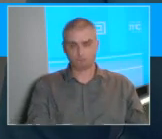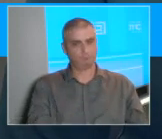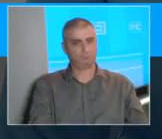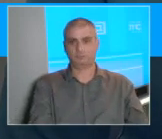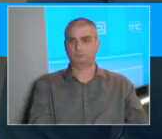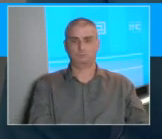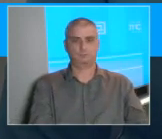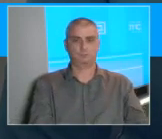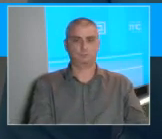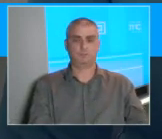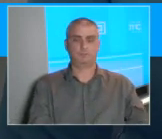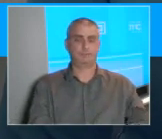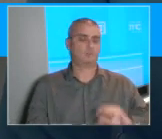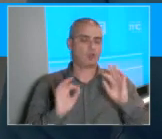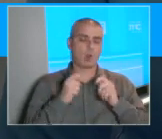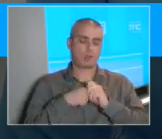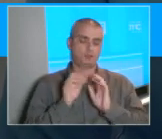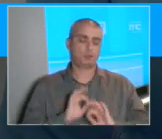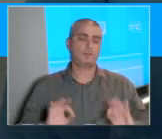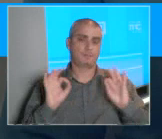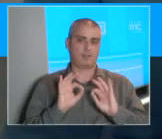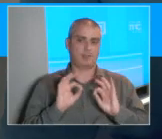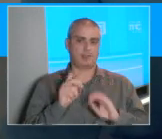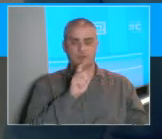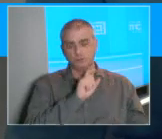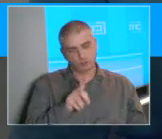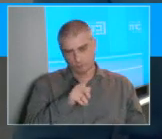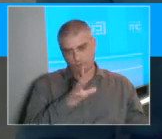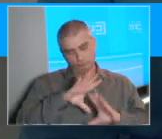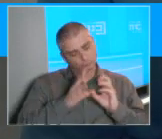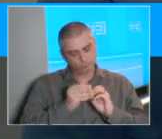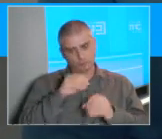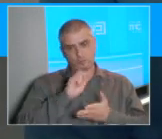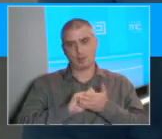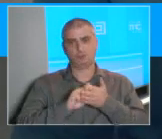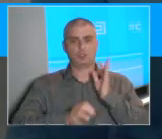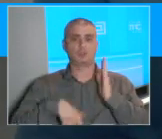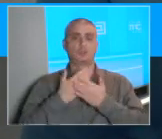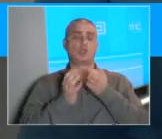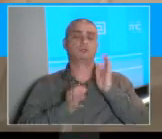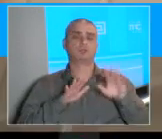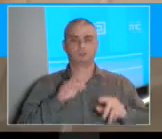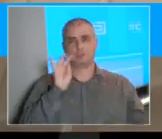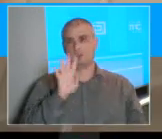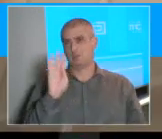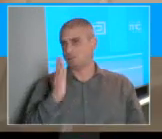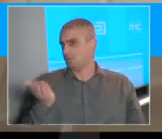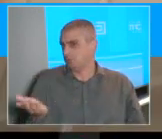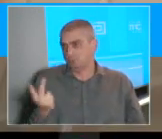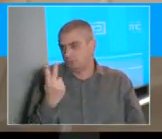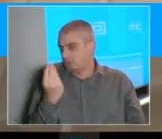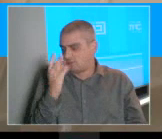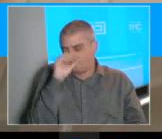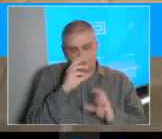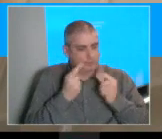לזה דבר וחצי דבר עם שאלת האישומים שגובשו בלשכת היועץ המשפטי לממשלה נגד בנימין נתניהו. שתי